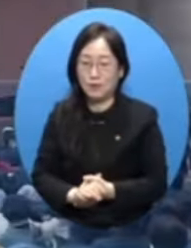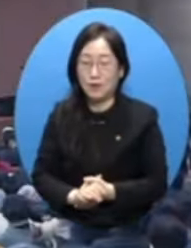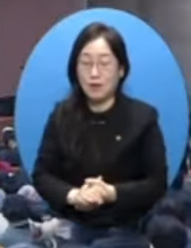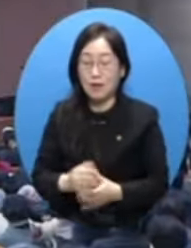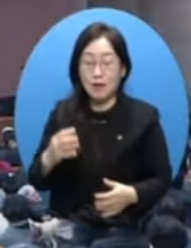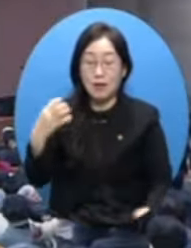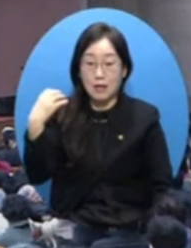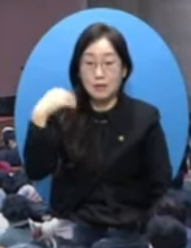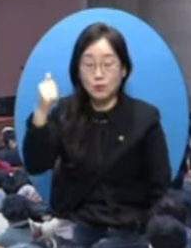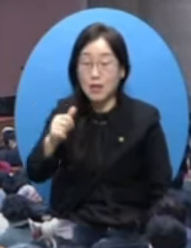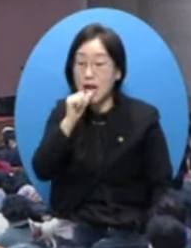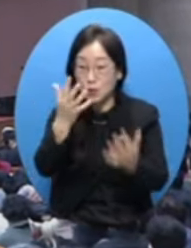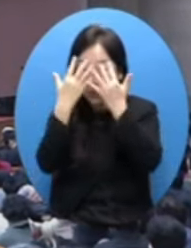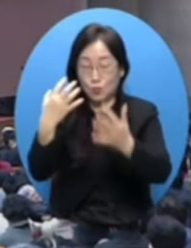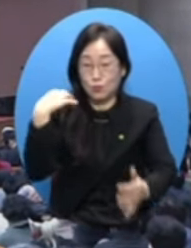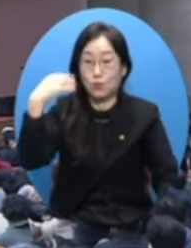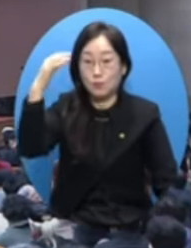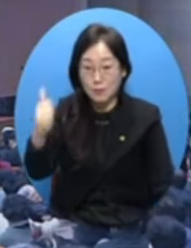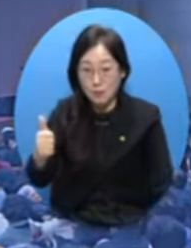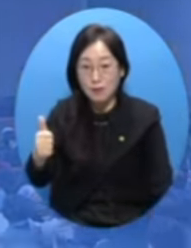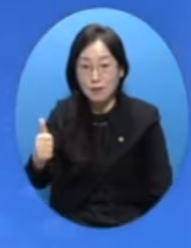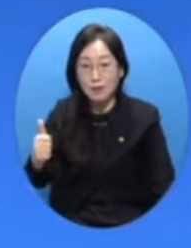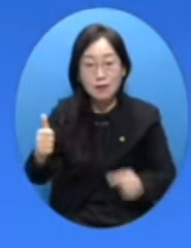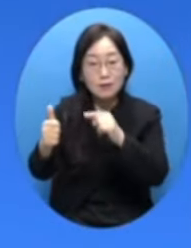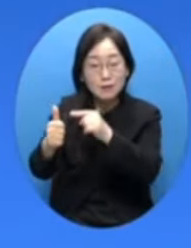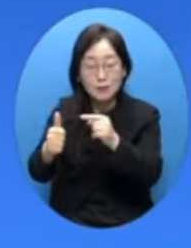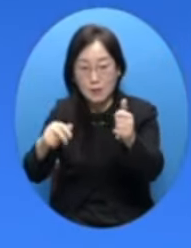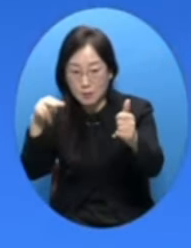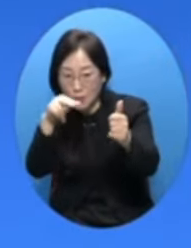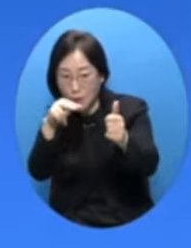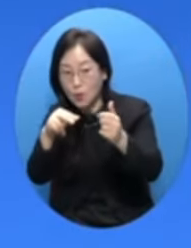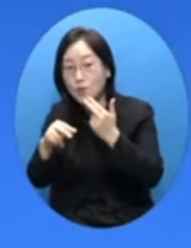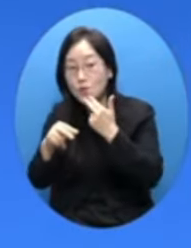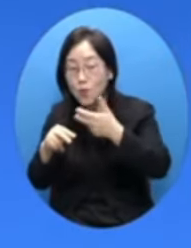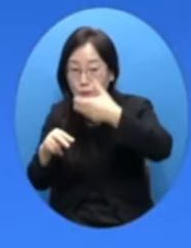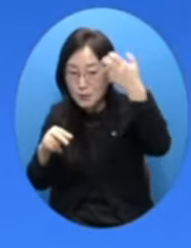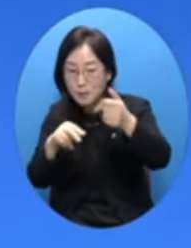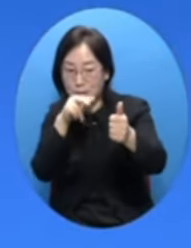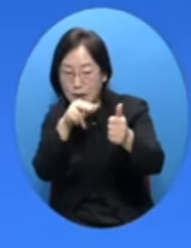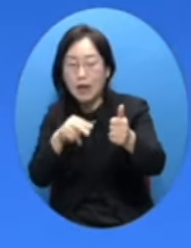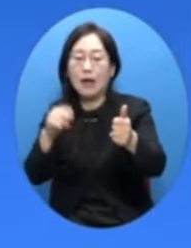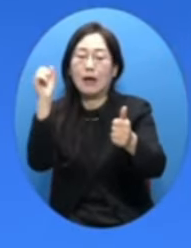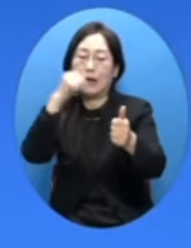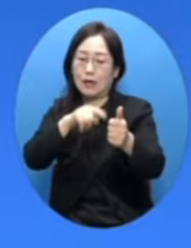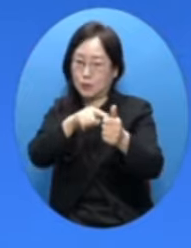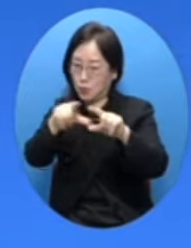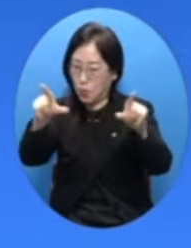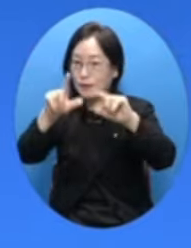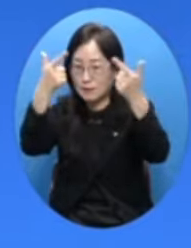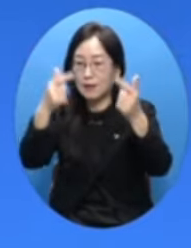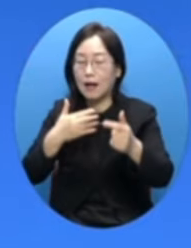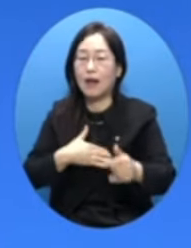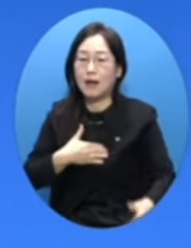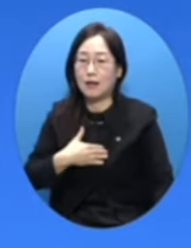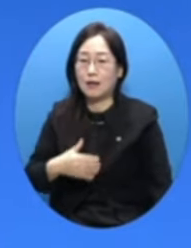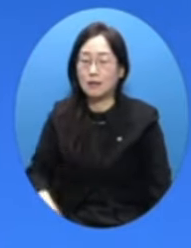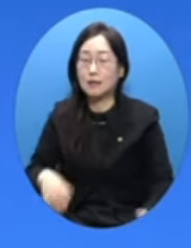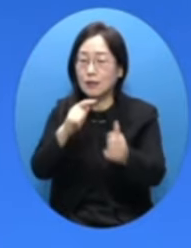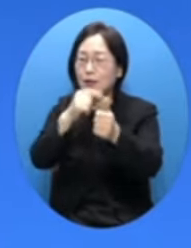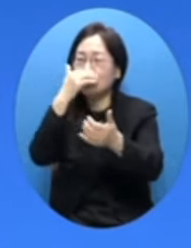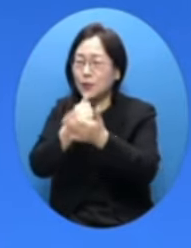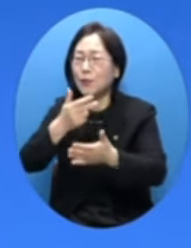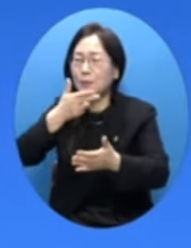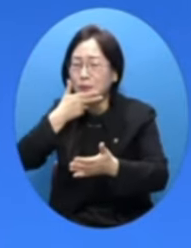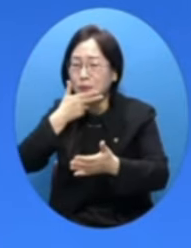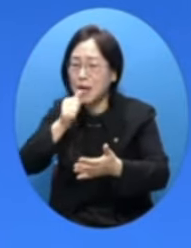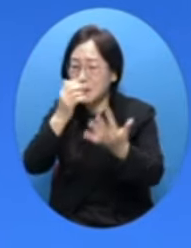간수장, 요즘 말하면 교도소장입니다. 교도소장은 요셉을 보는 순간 보통 사람이 아닌 것을 알았습니다. 그리고 그가 죄 없이 들어온